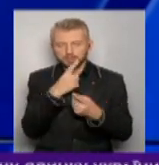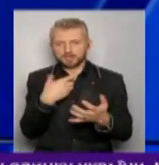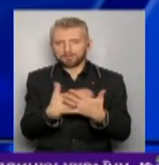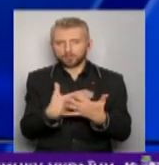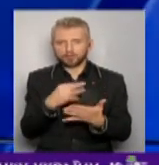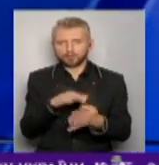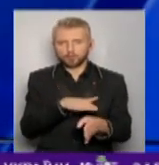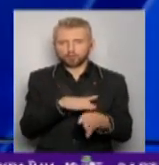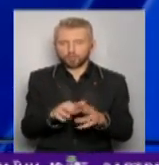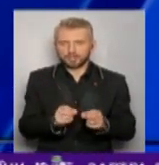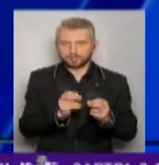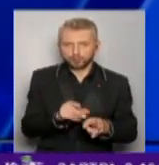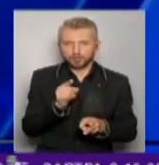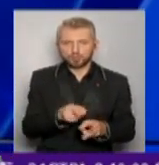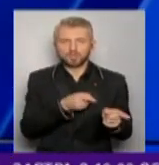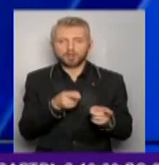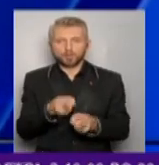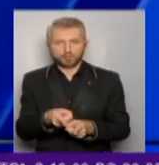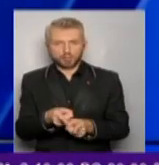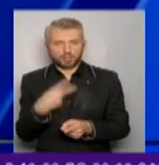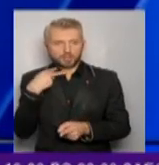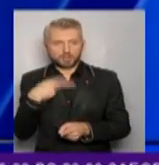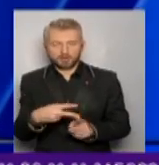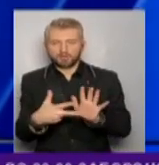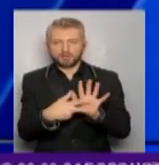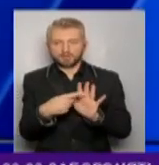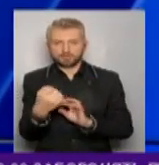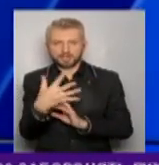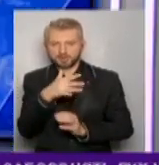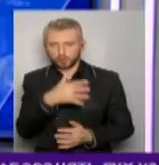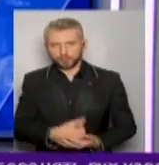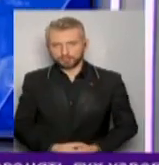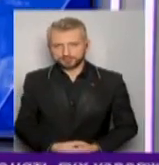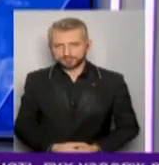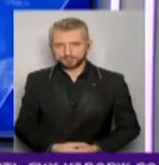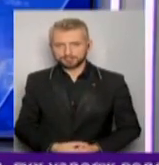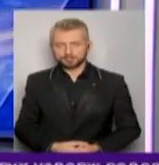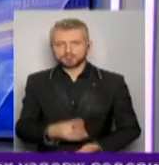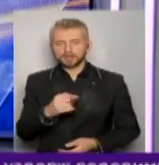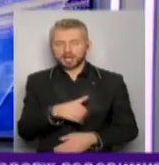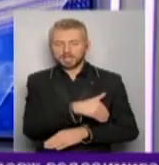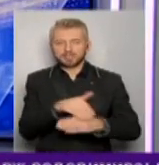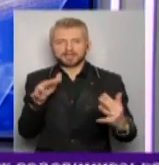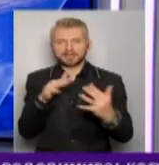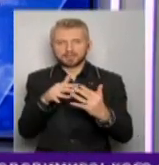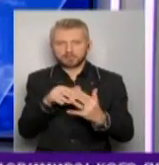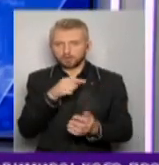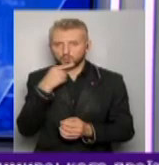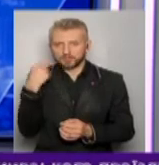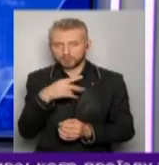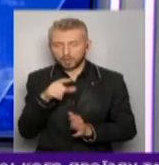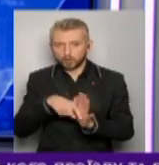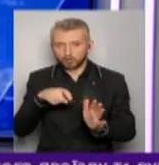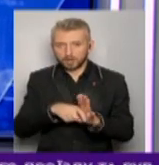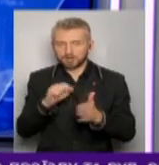про скоєння злочину. Йому загрожує позбавлення волі від 8 до 15 років. На лінії зіткнення з кремлівським окупантом на Донбасі